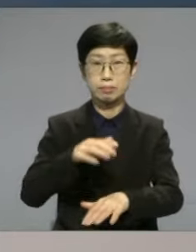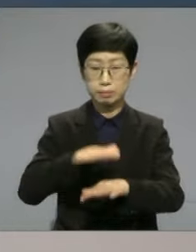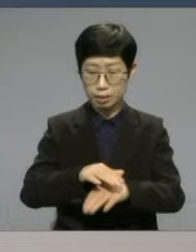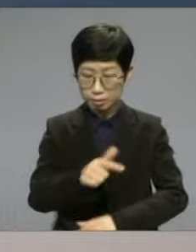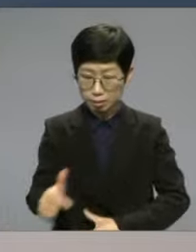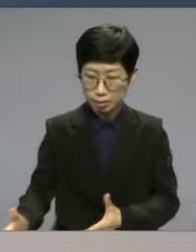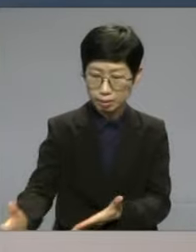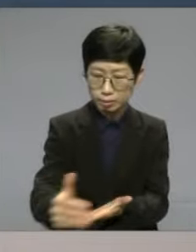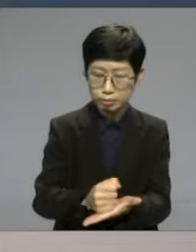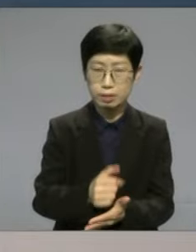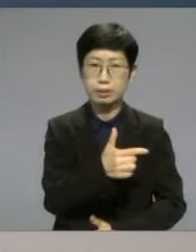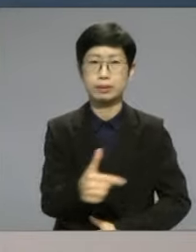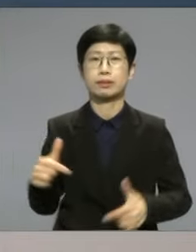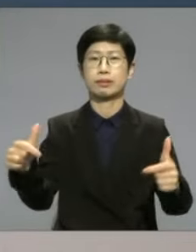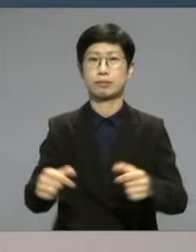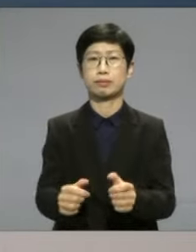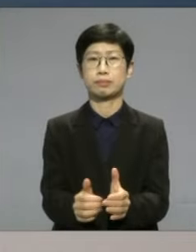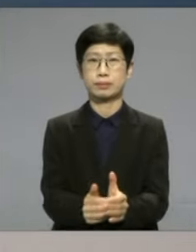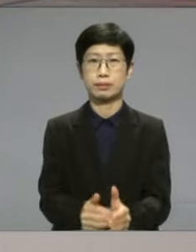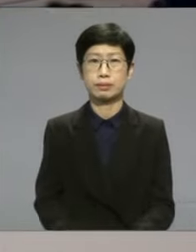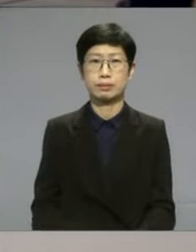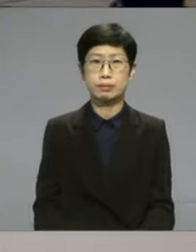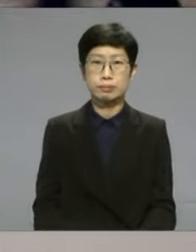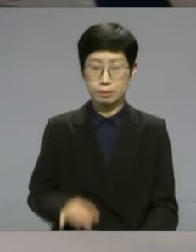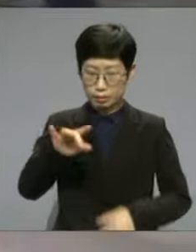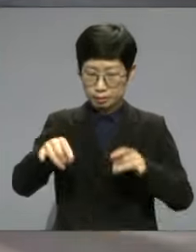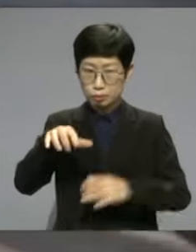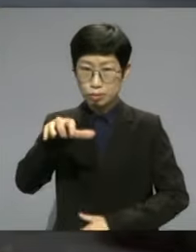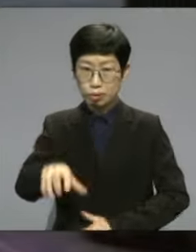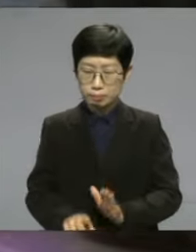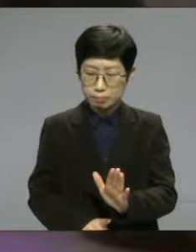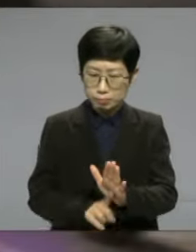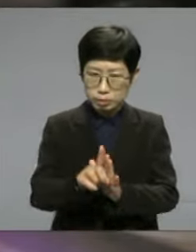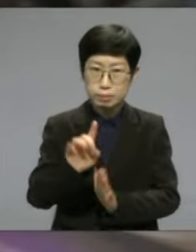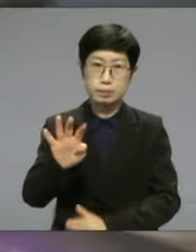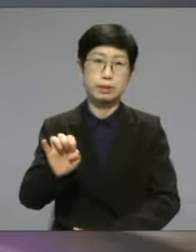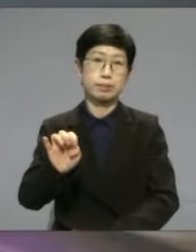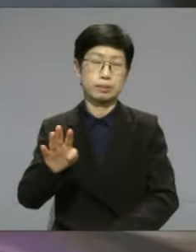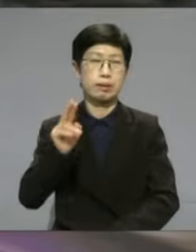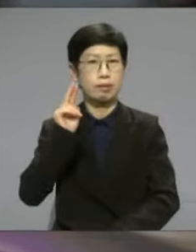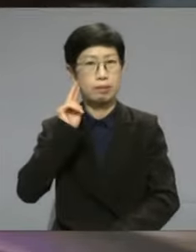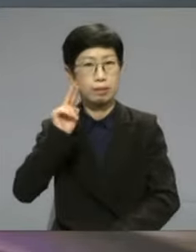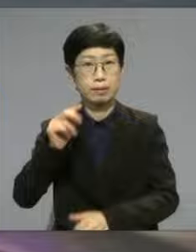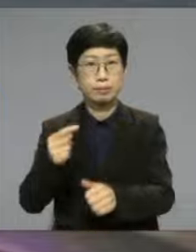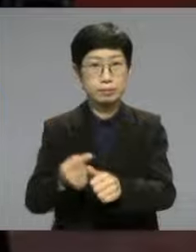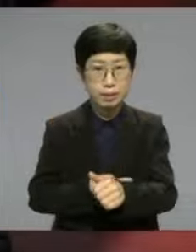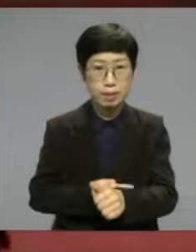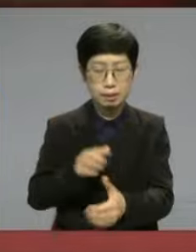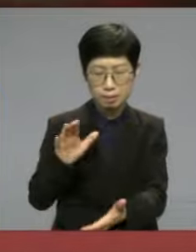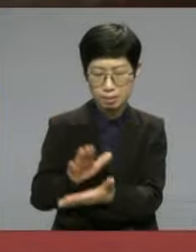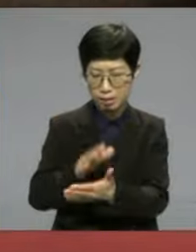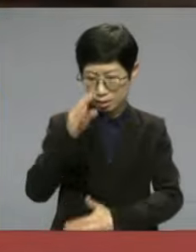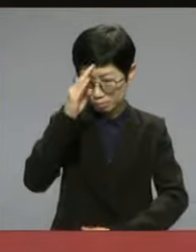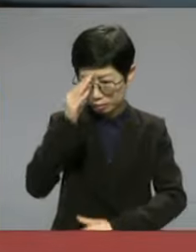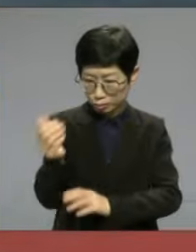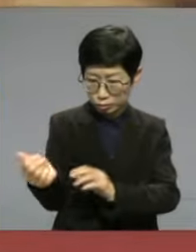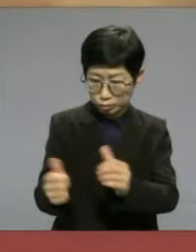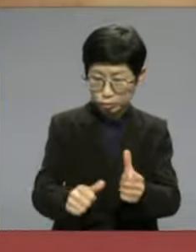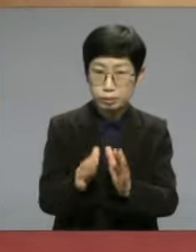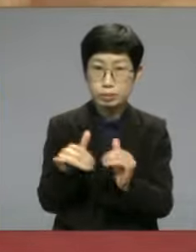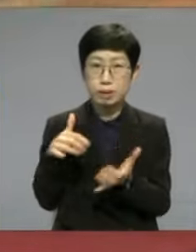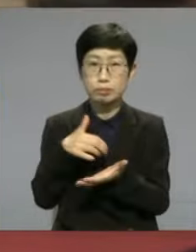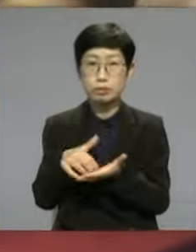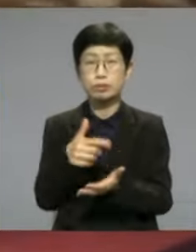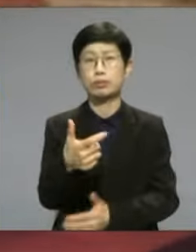수확량이 크게 감소했습니다 최근 태국에선 기온이 44도 아지 오르면서 열사병으로 사망한 환자가